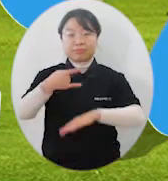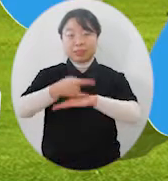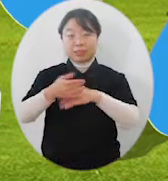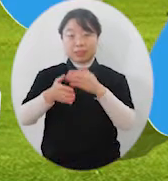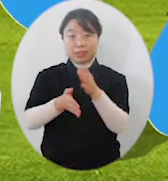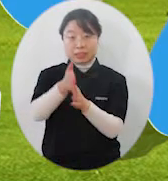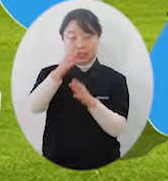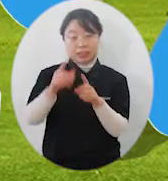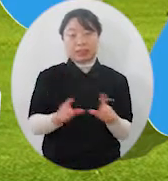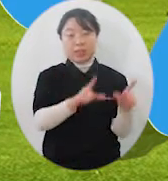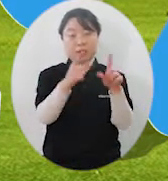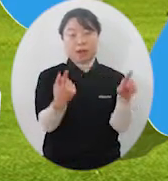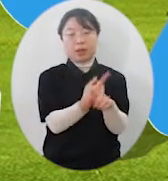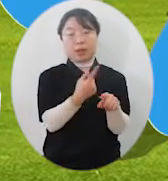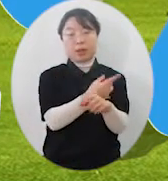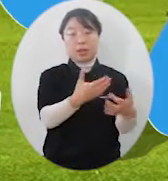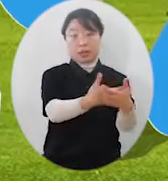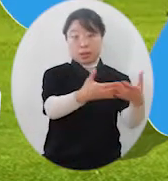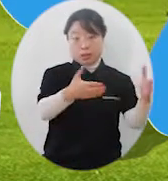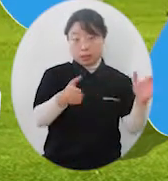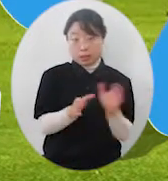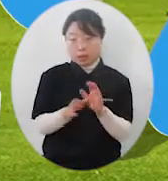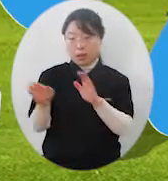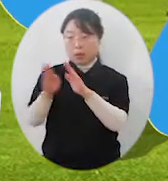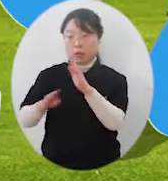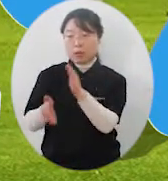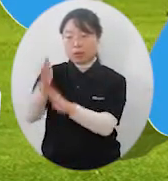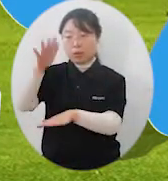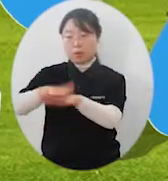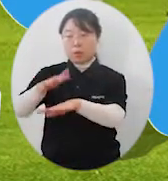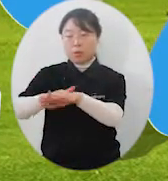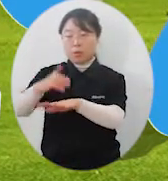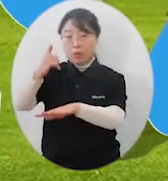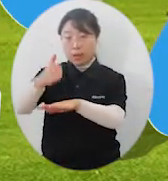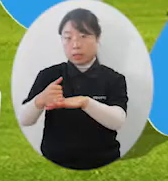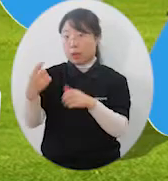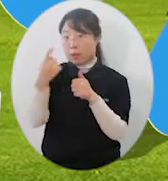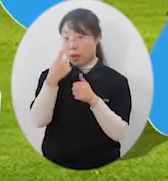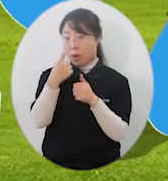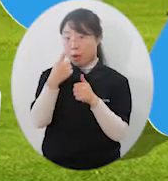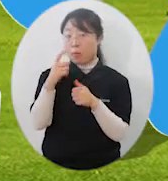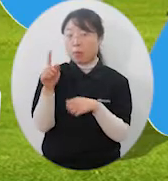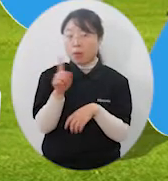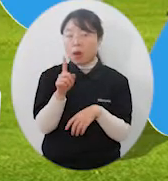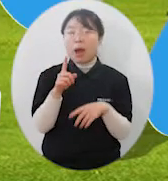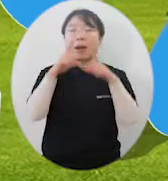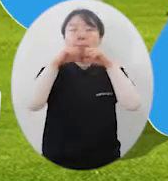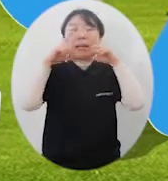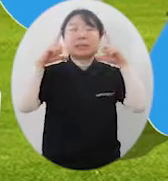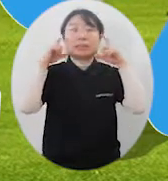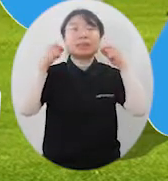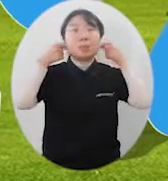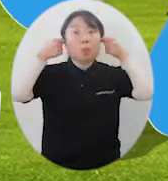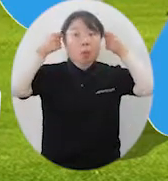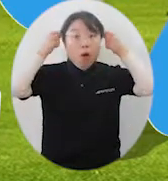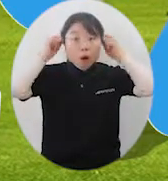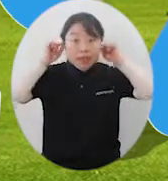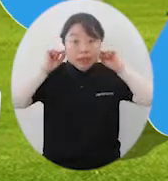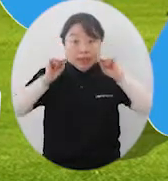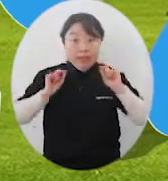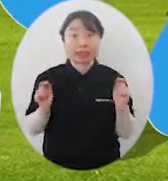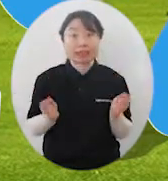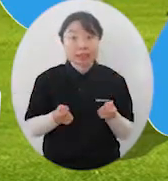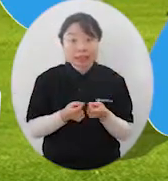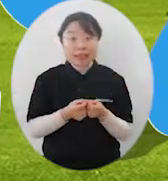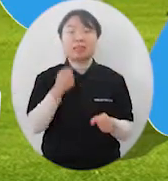의왕시 생활개선회에서 도시농업과에서 진행한 과제학습활동인 퀼트 교육을 통해 제작한 마스크 목걸이